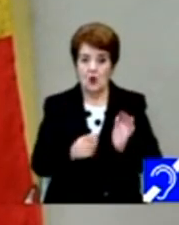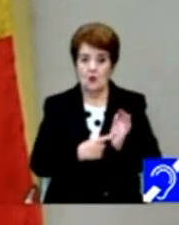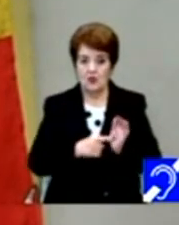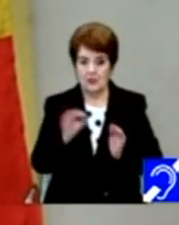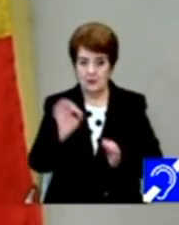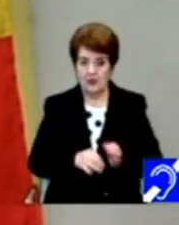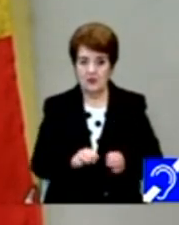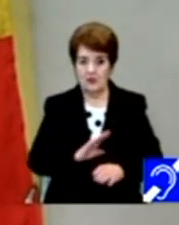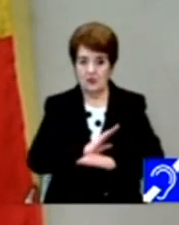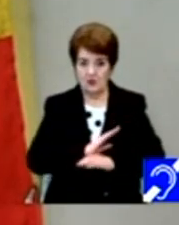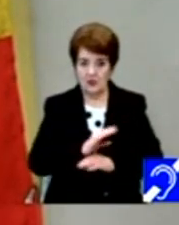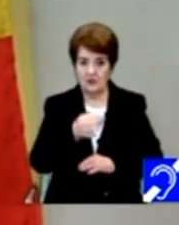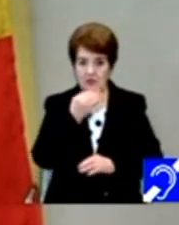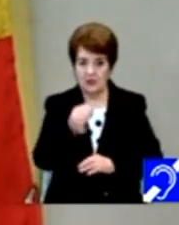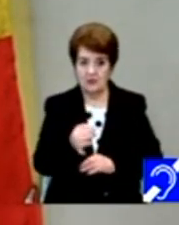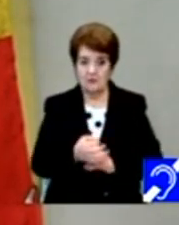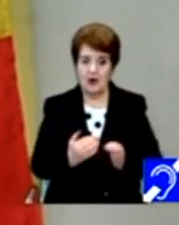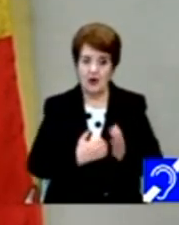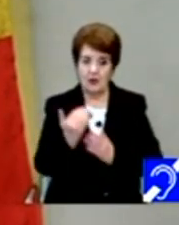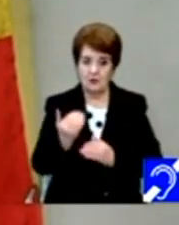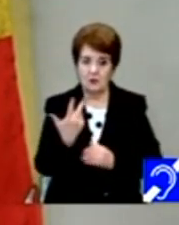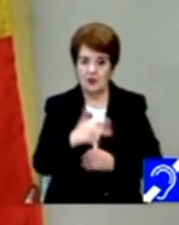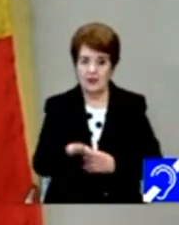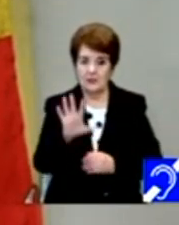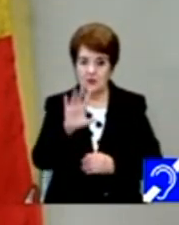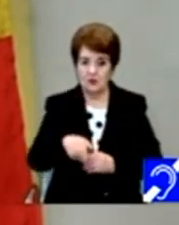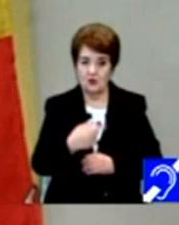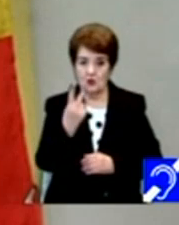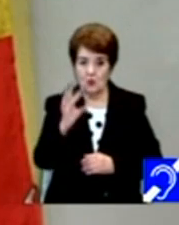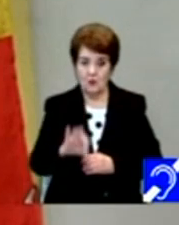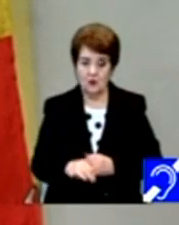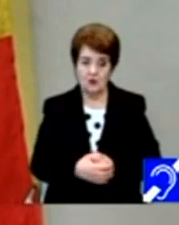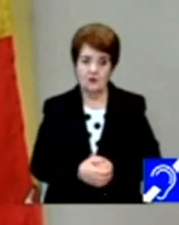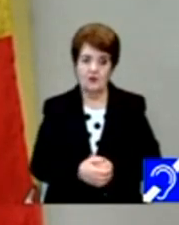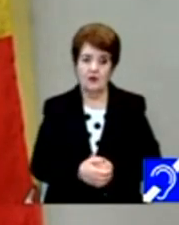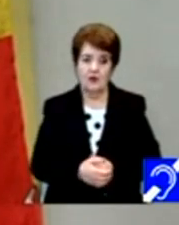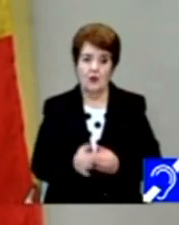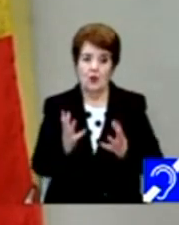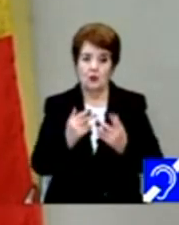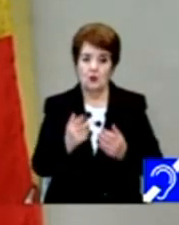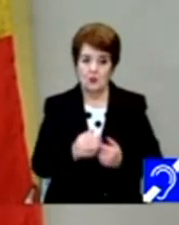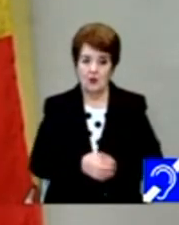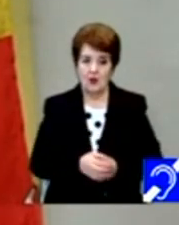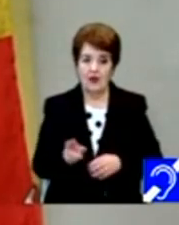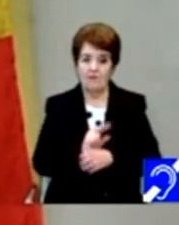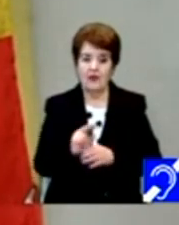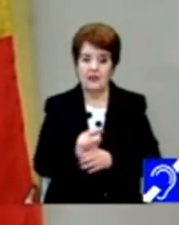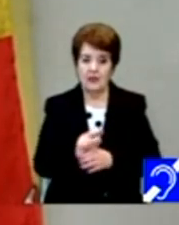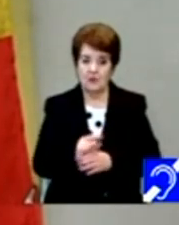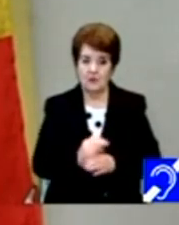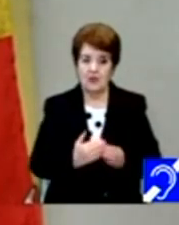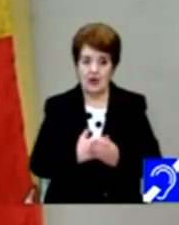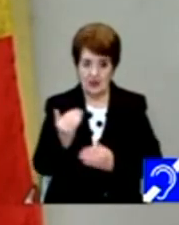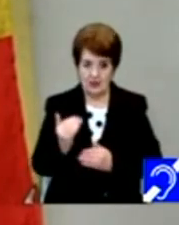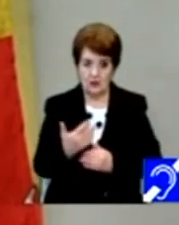de decese, cum am menționat, a crescut cu 35,2%. Numărul de vindecați, de asemenea, a